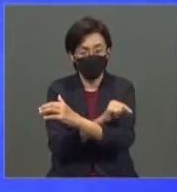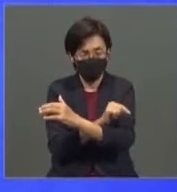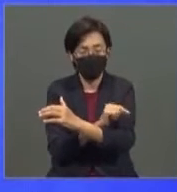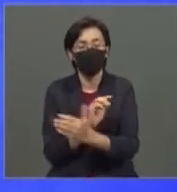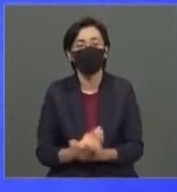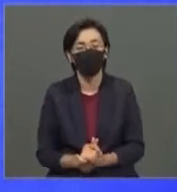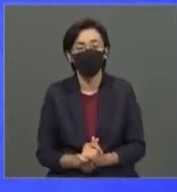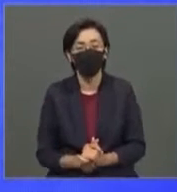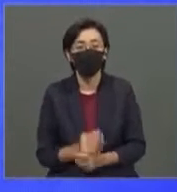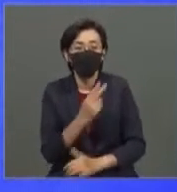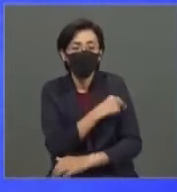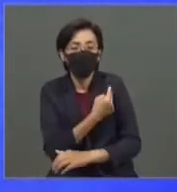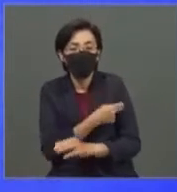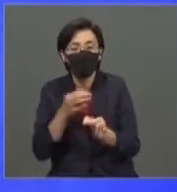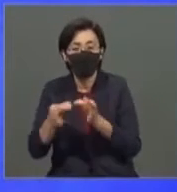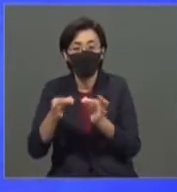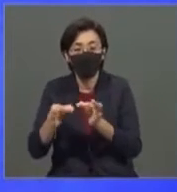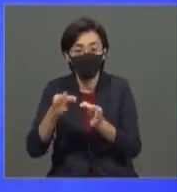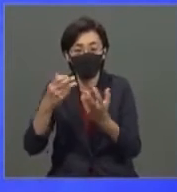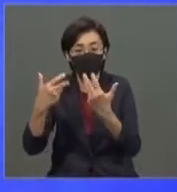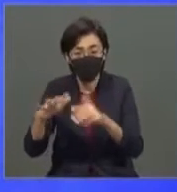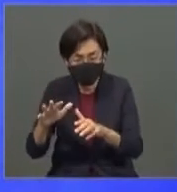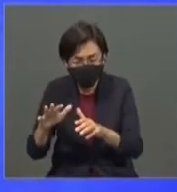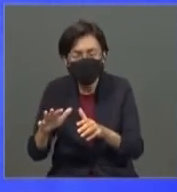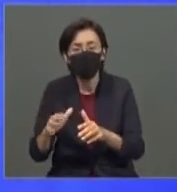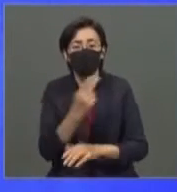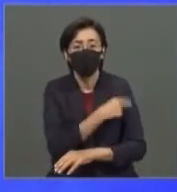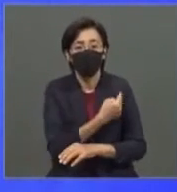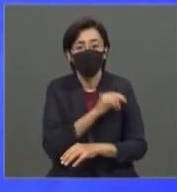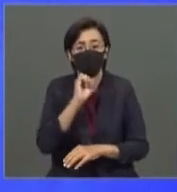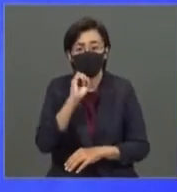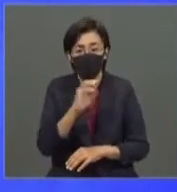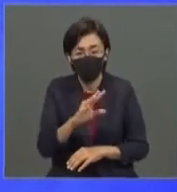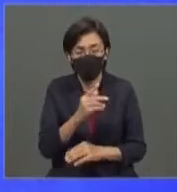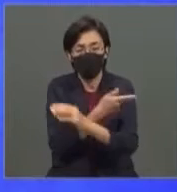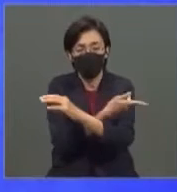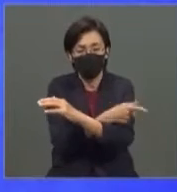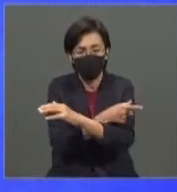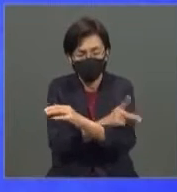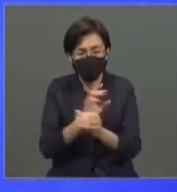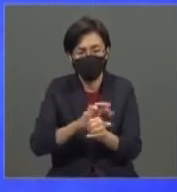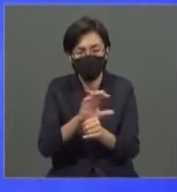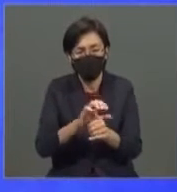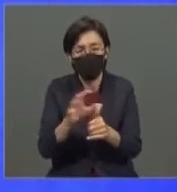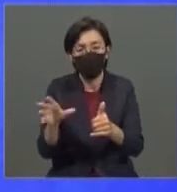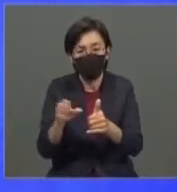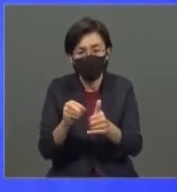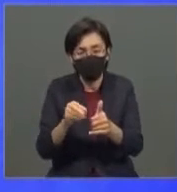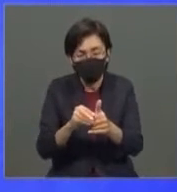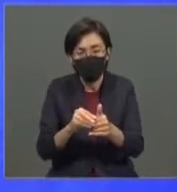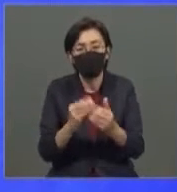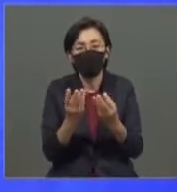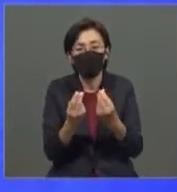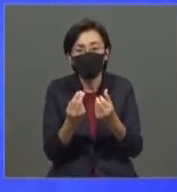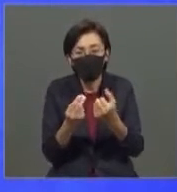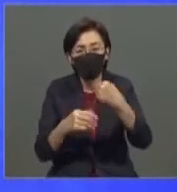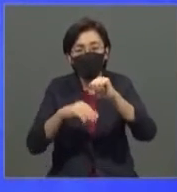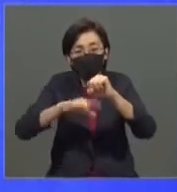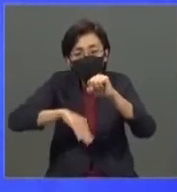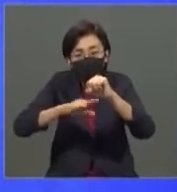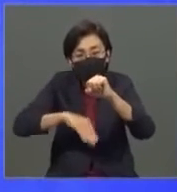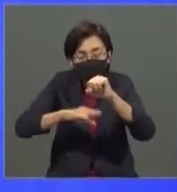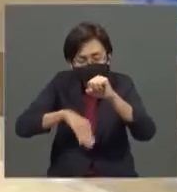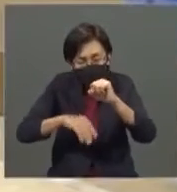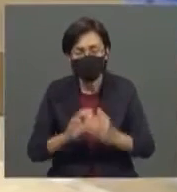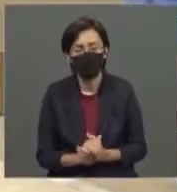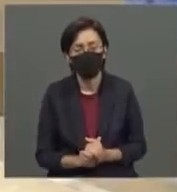คะต่อเนื่องกับที่คุณหมอบอกเมื่อสักครู่เนี่ยคุณหมอบอกว่าภูเก็ตเนี่ยยังพบว่าผู้ติดเชื้อเนี่ยยังเป็นเลขหลักเดียวอยู่ทางสม